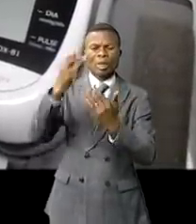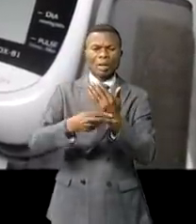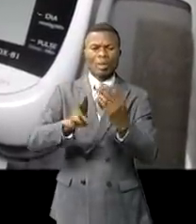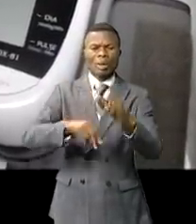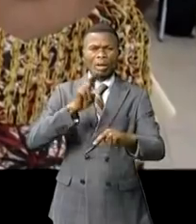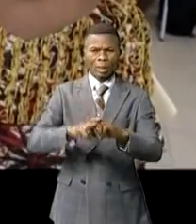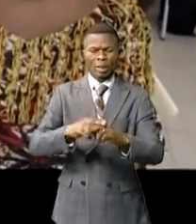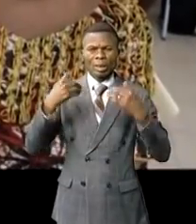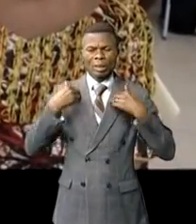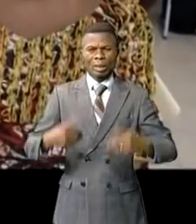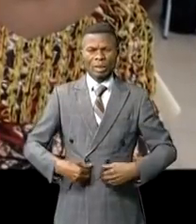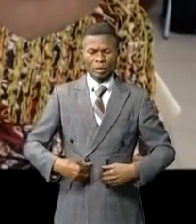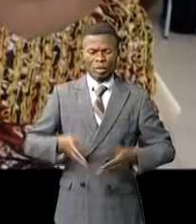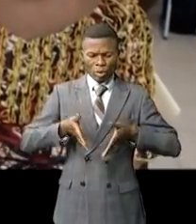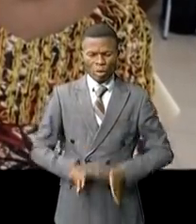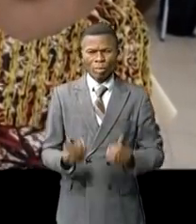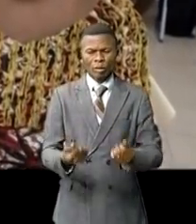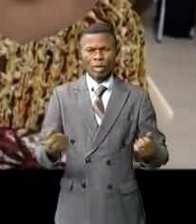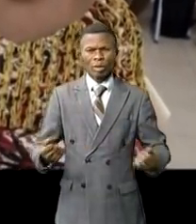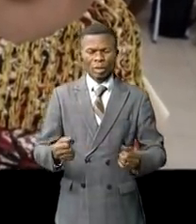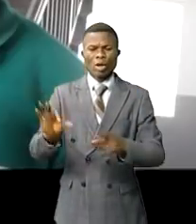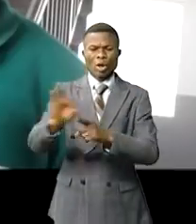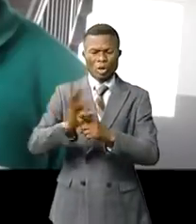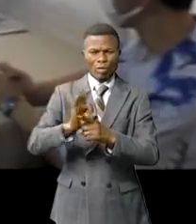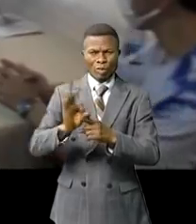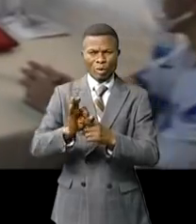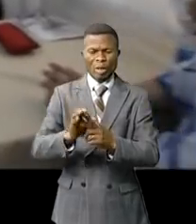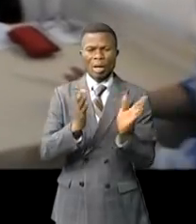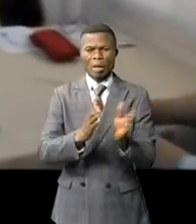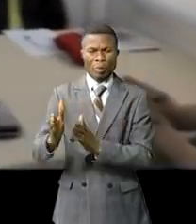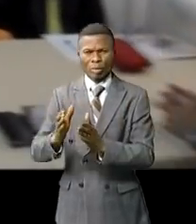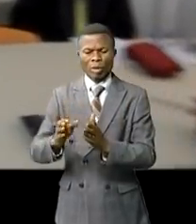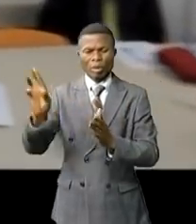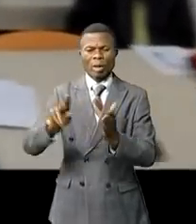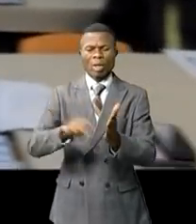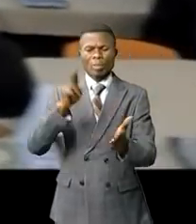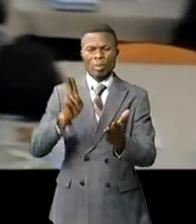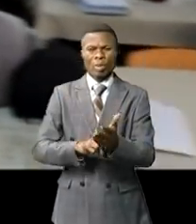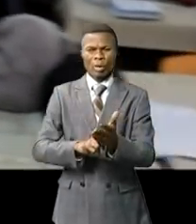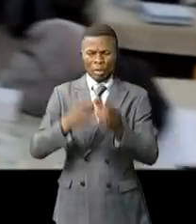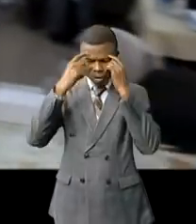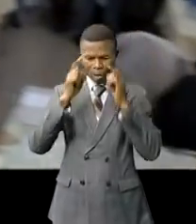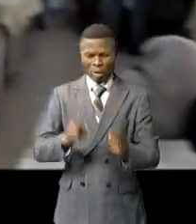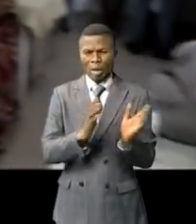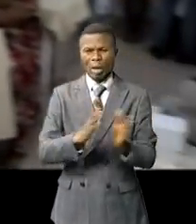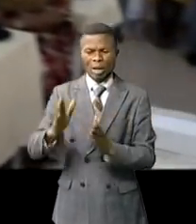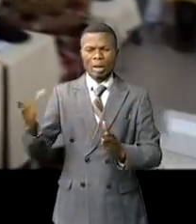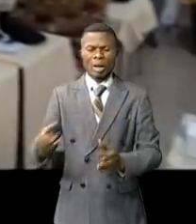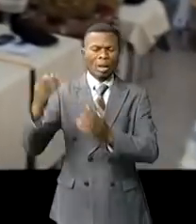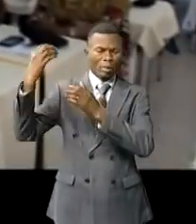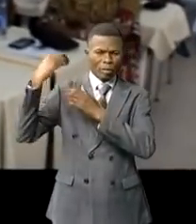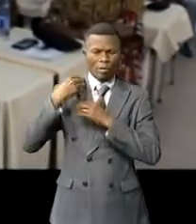national de la santé de la reproduction, cette session entend, comme prévu dans le protocole d'accord, améliorer la prise en